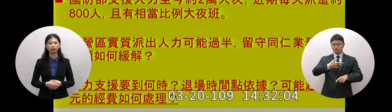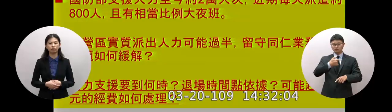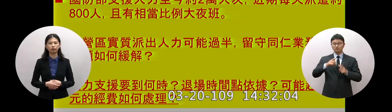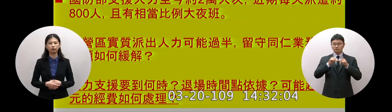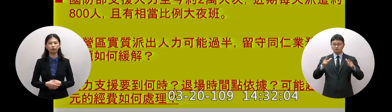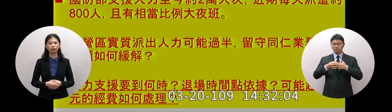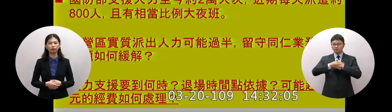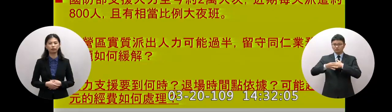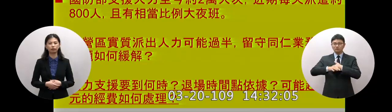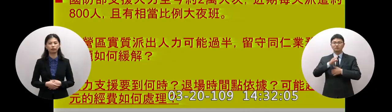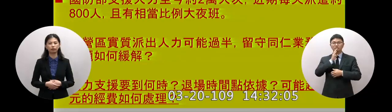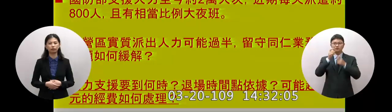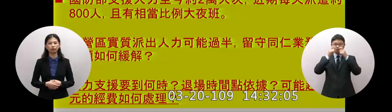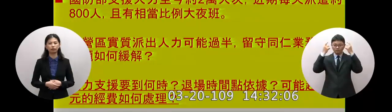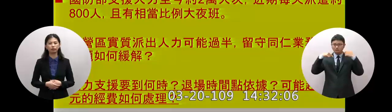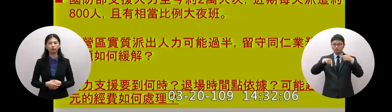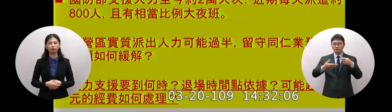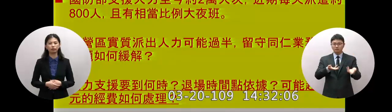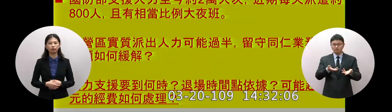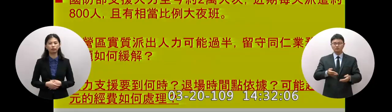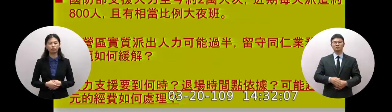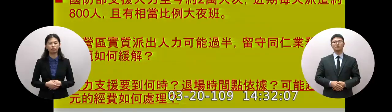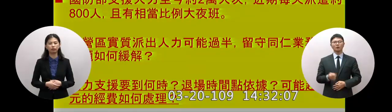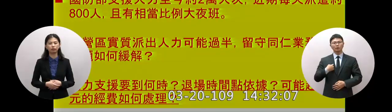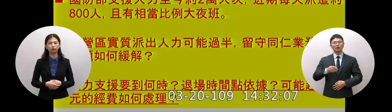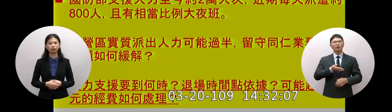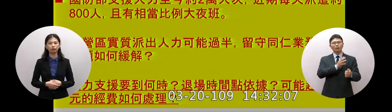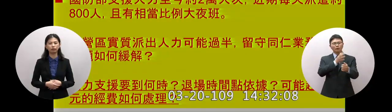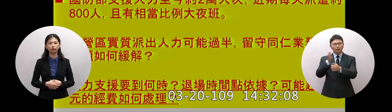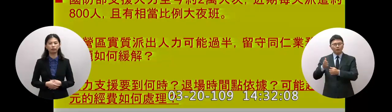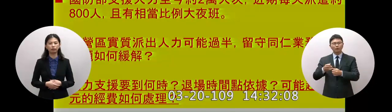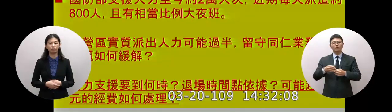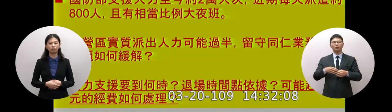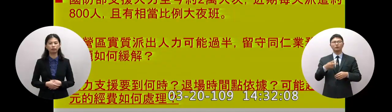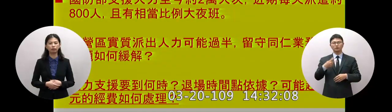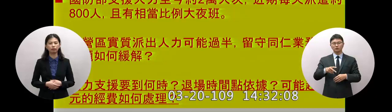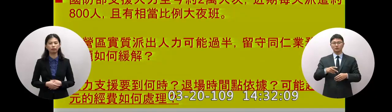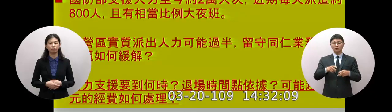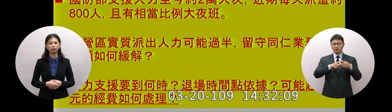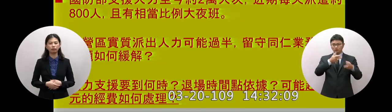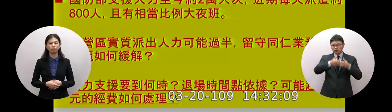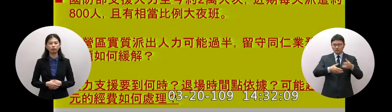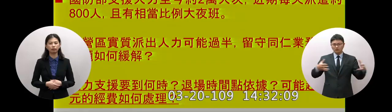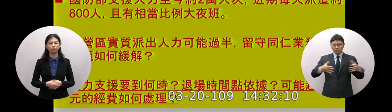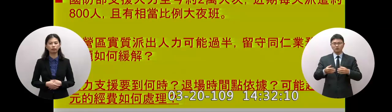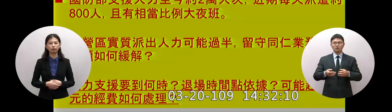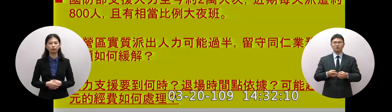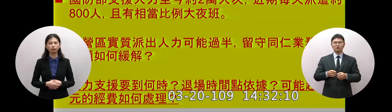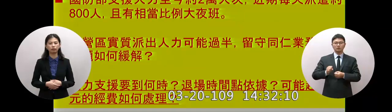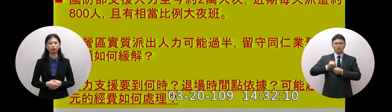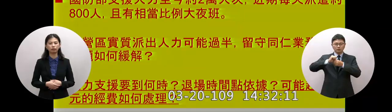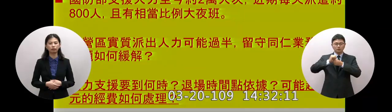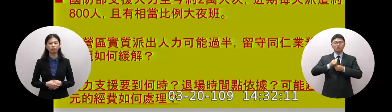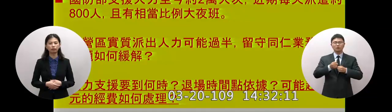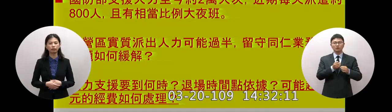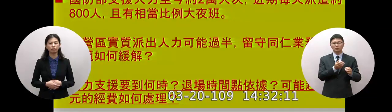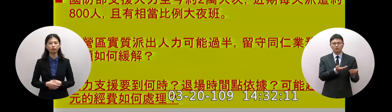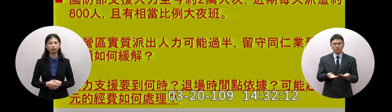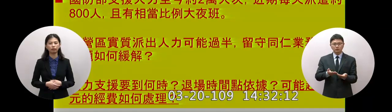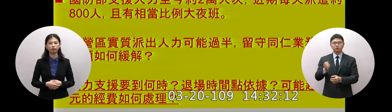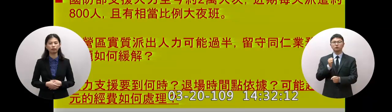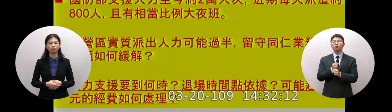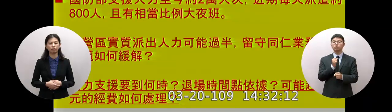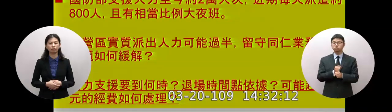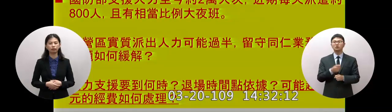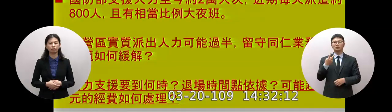题，所以我们协调了我们台湾许多的口罩的业者，就是加班生产。除了加班生产之外，另外一个第二个重要